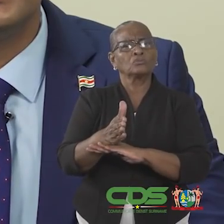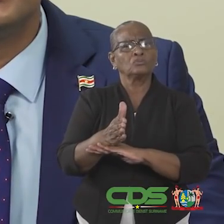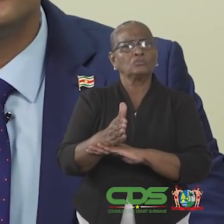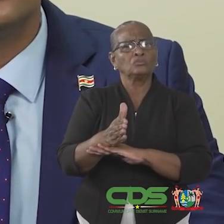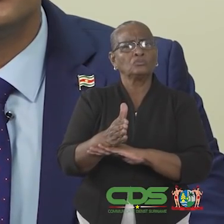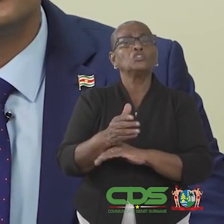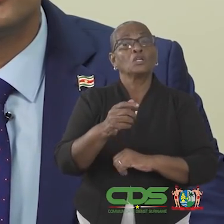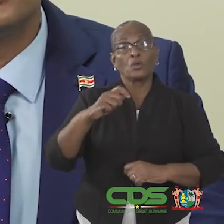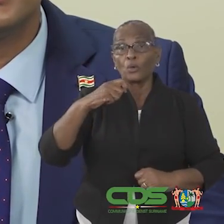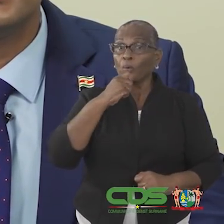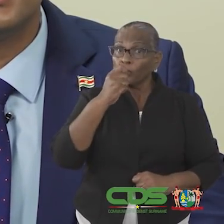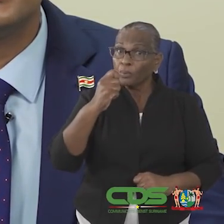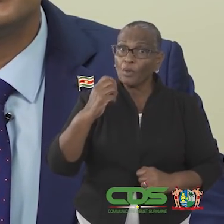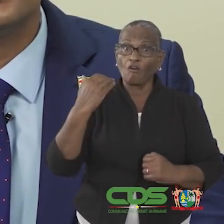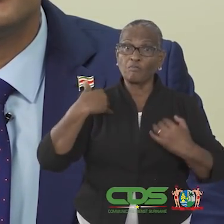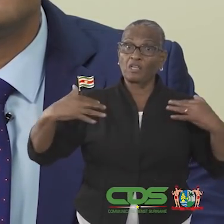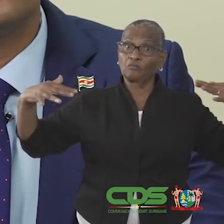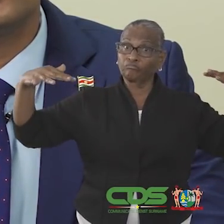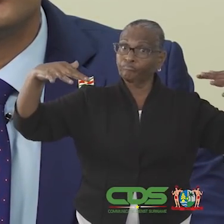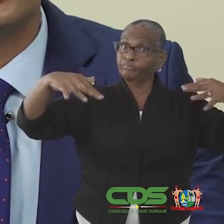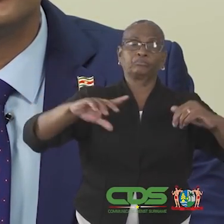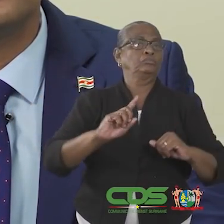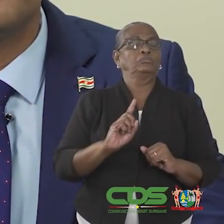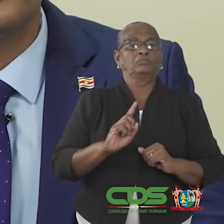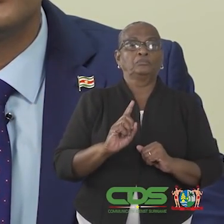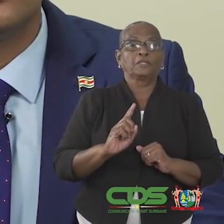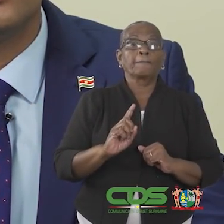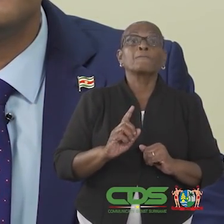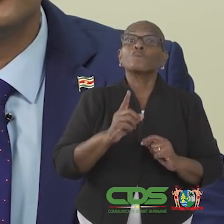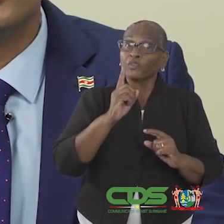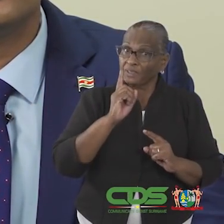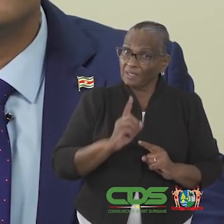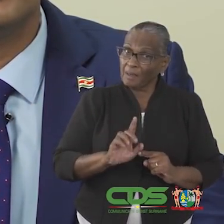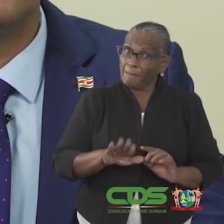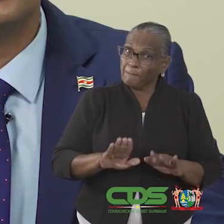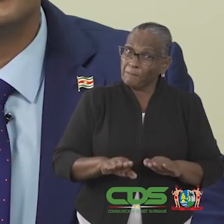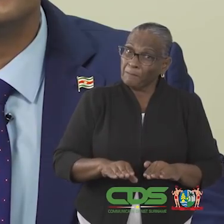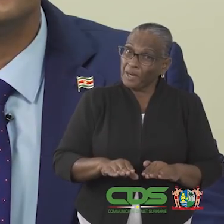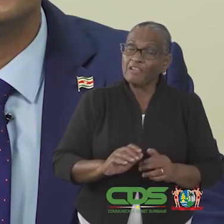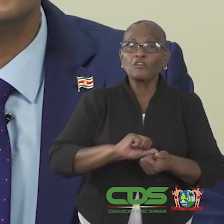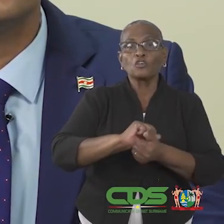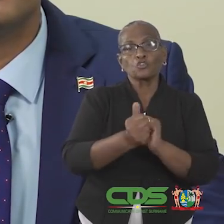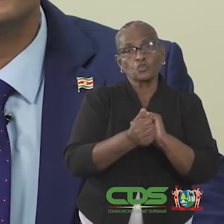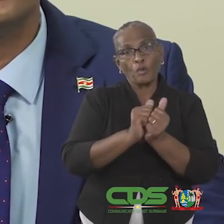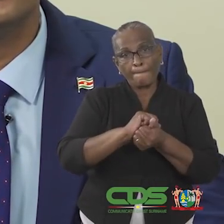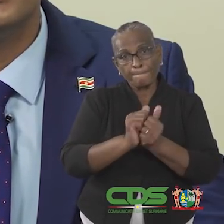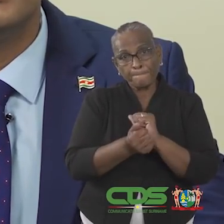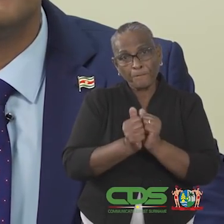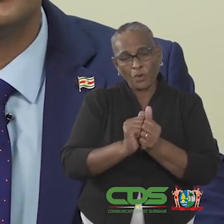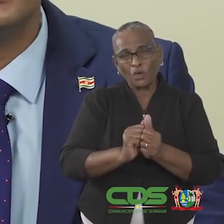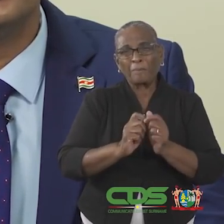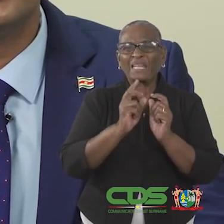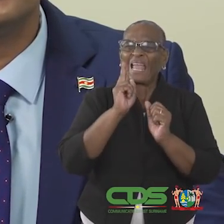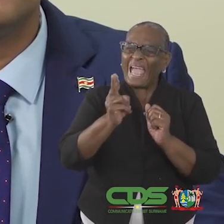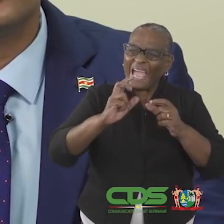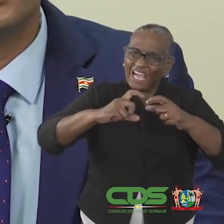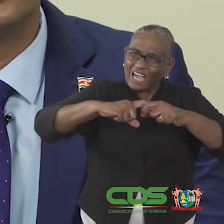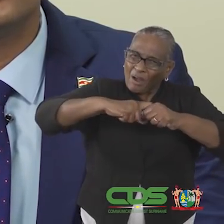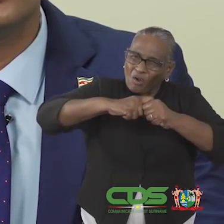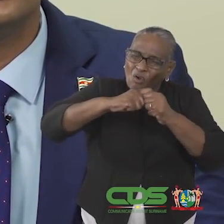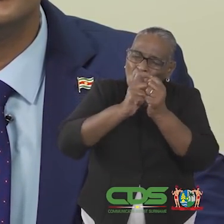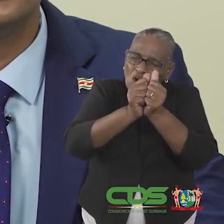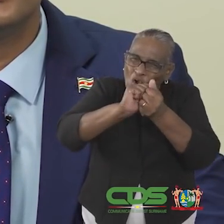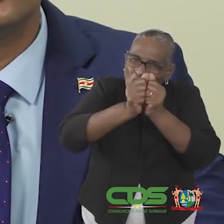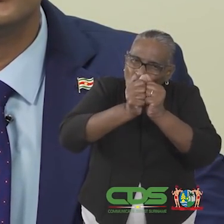Dit zonder scheidsrechters en of toeschouwers. Onverkort blijft van kracht dat sporten met intensief